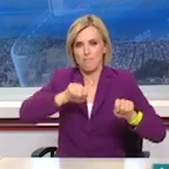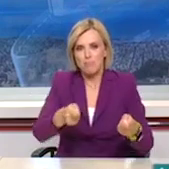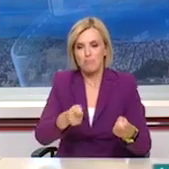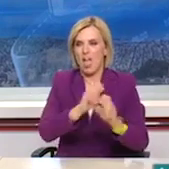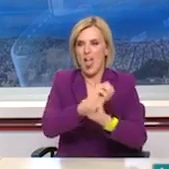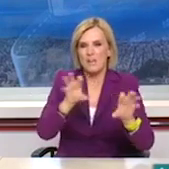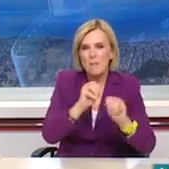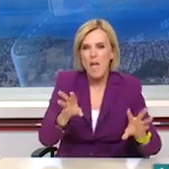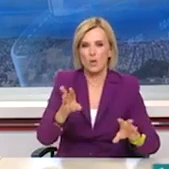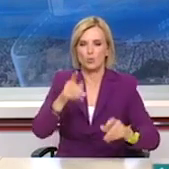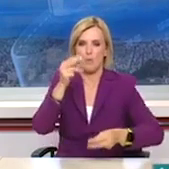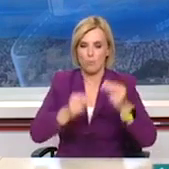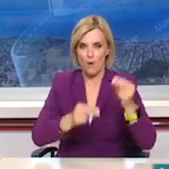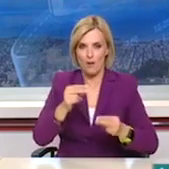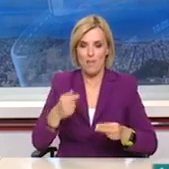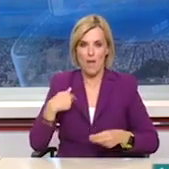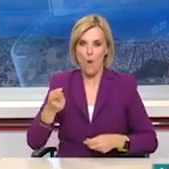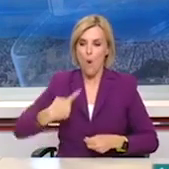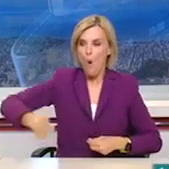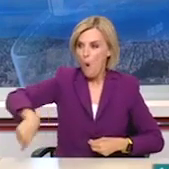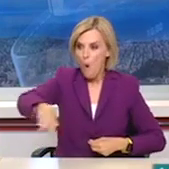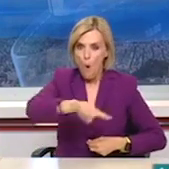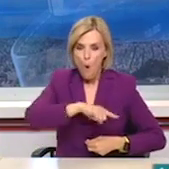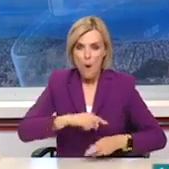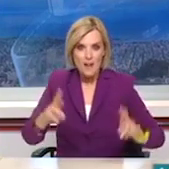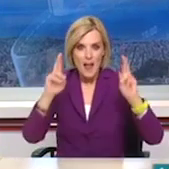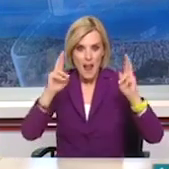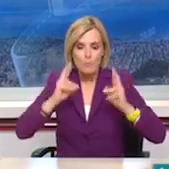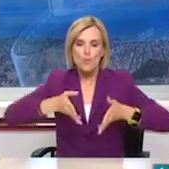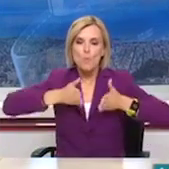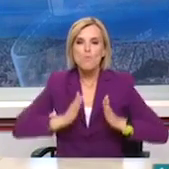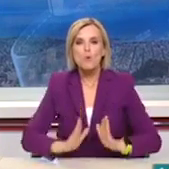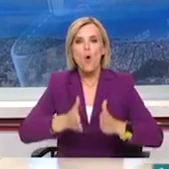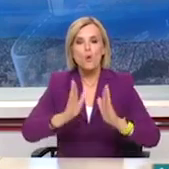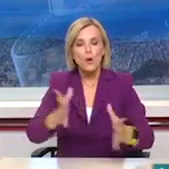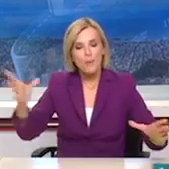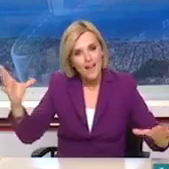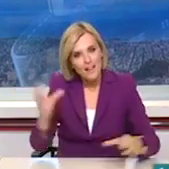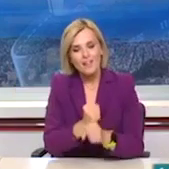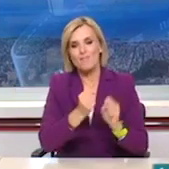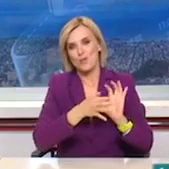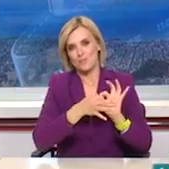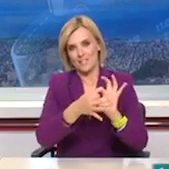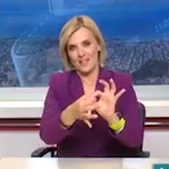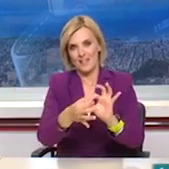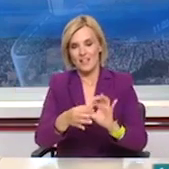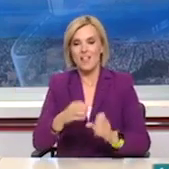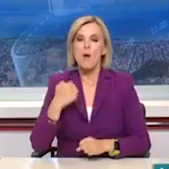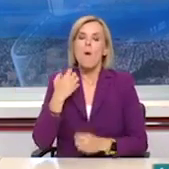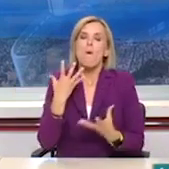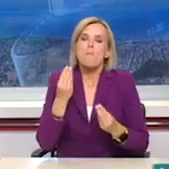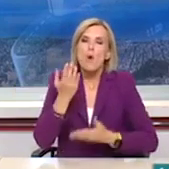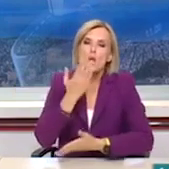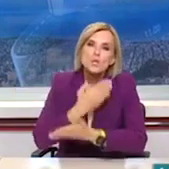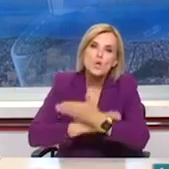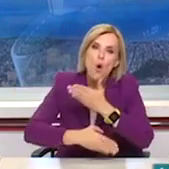ενημερώσεις. Ελπίζω όλοι μαζί να συνεχίσουμε να προχωράμε μπροστά, να συνεχίσουμε να τα καταφέρνουμε. Φτάσαμε με πολύ κόπο,